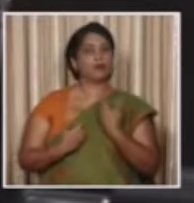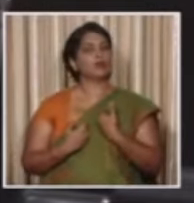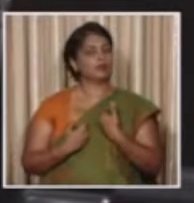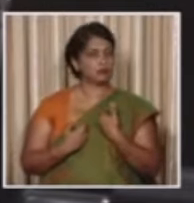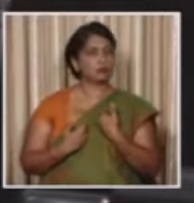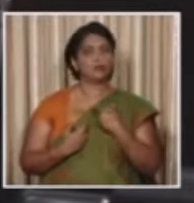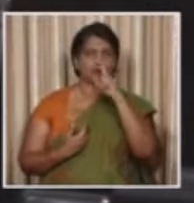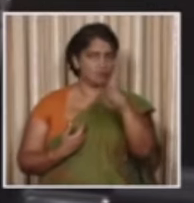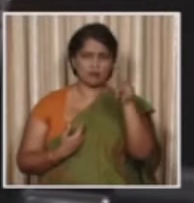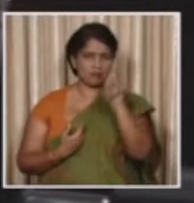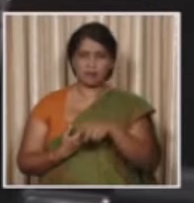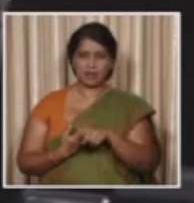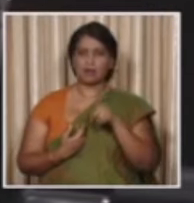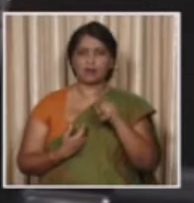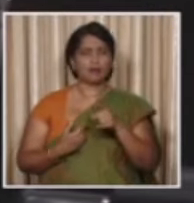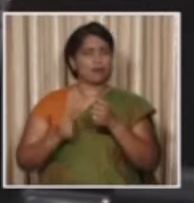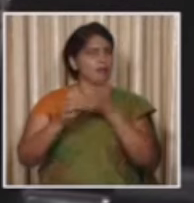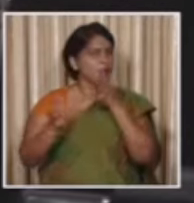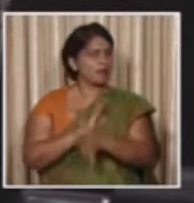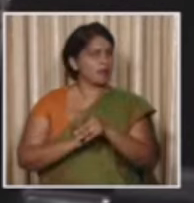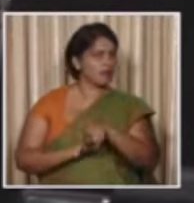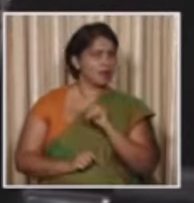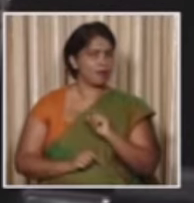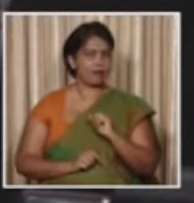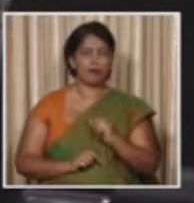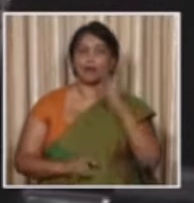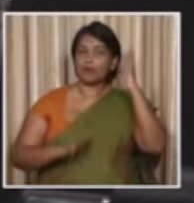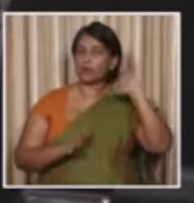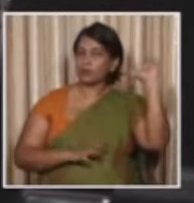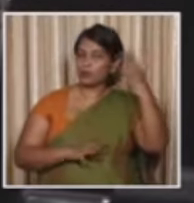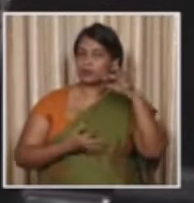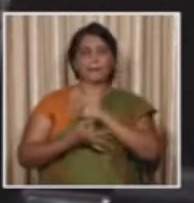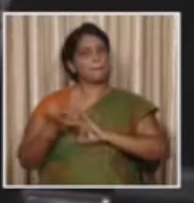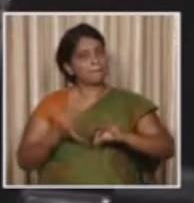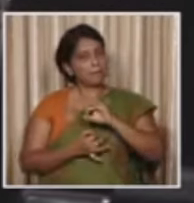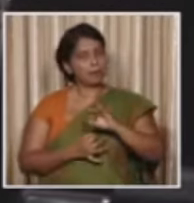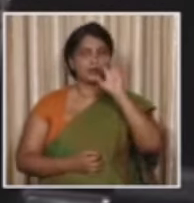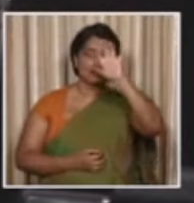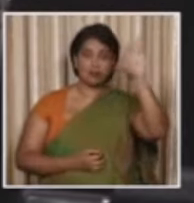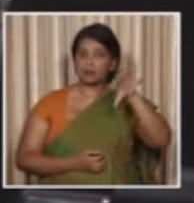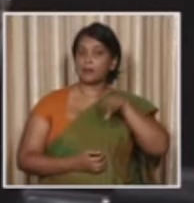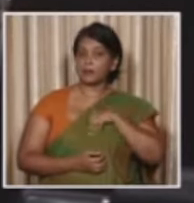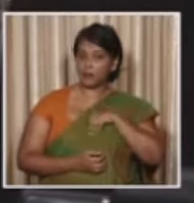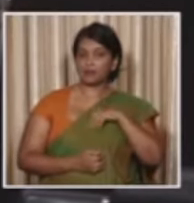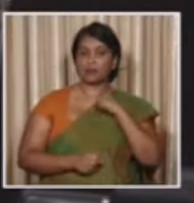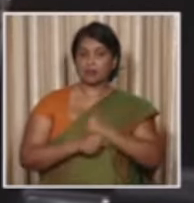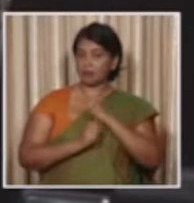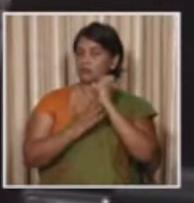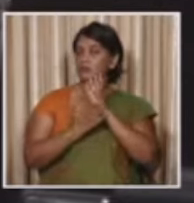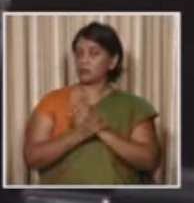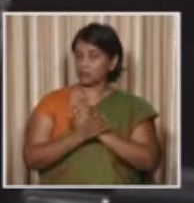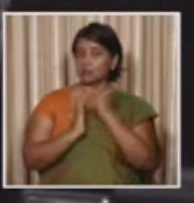කියලා ඒක වැරදි ඒක වරදින්න හේතුව තමයි ලෝකේ ඕනම ප්‍රජාතන්ත්‍රවාදී රටක් පිළිගත්ත ආණ්ඩුක්‍රම